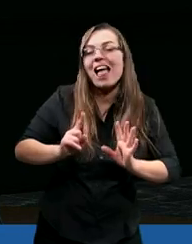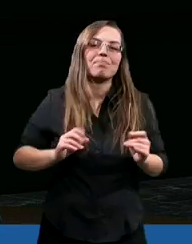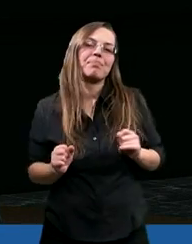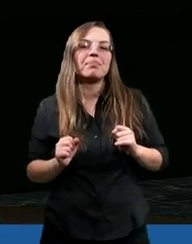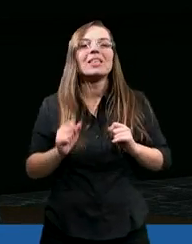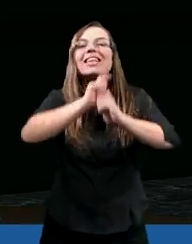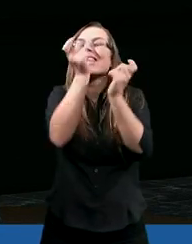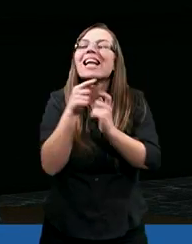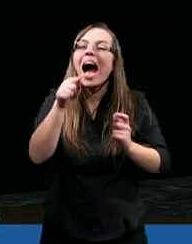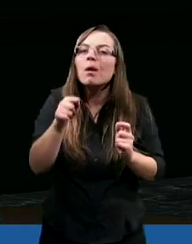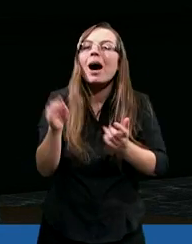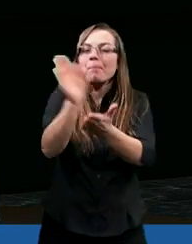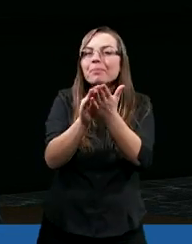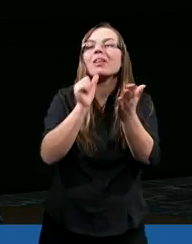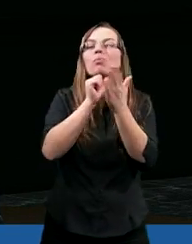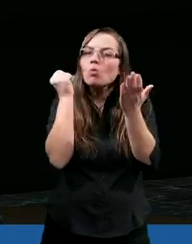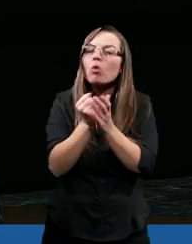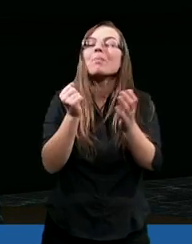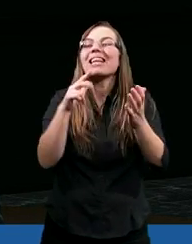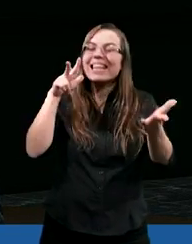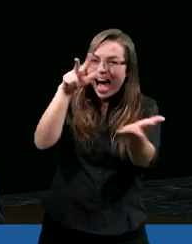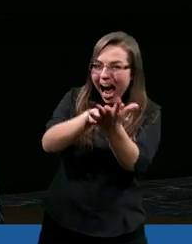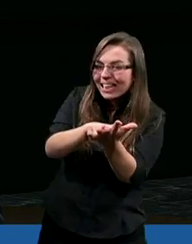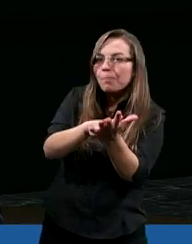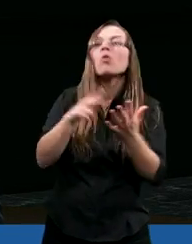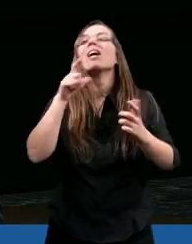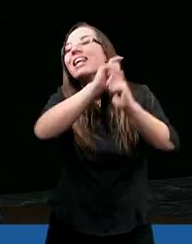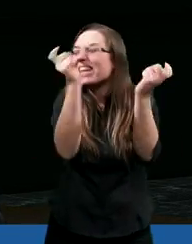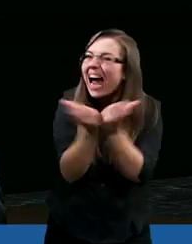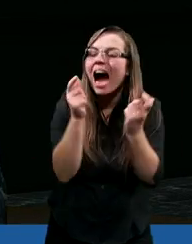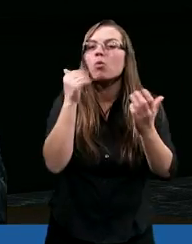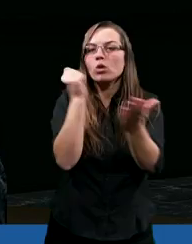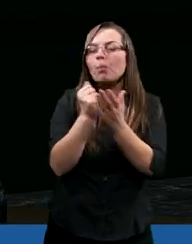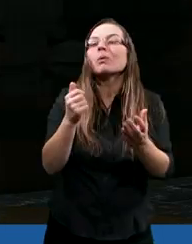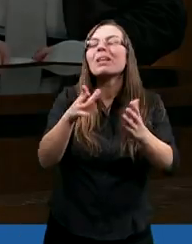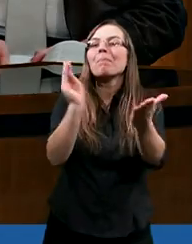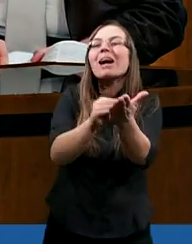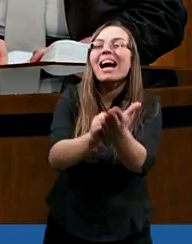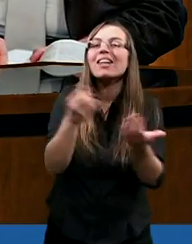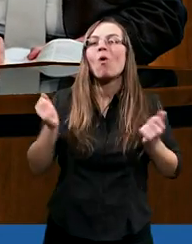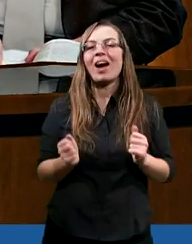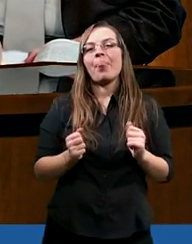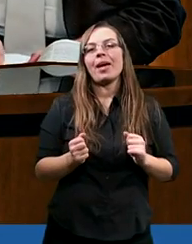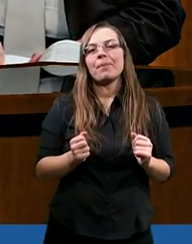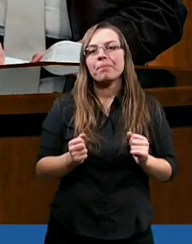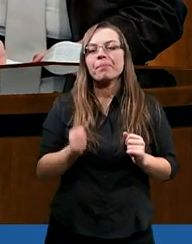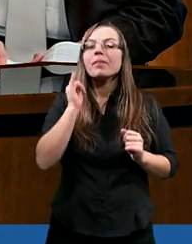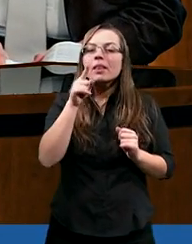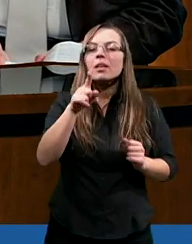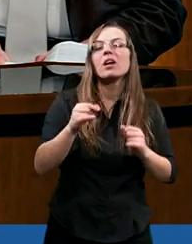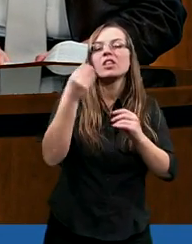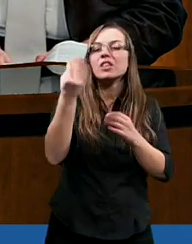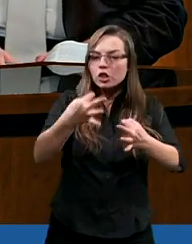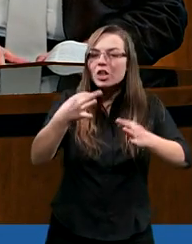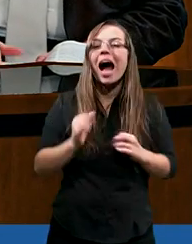Całe musi być zaakceptowane i całe musi być stosowane. Tak. Wielu